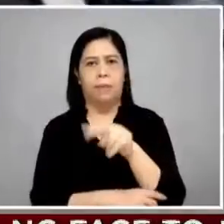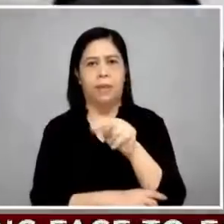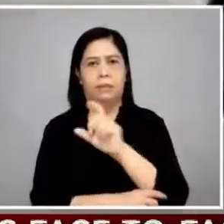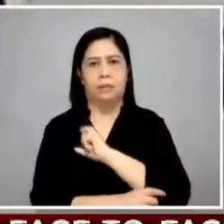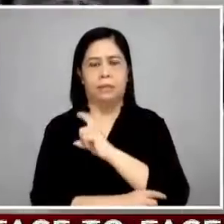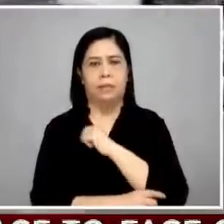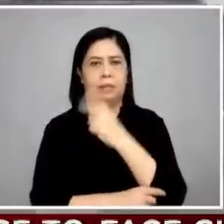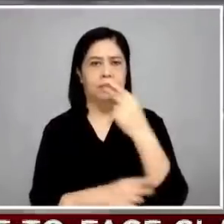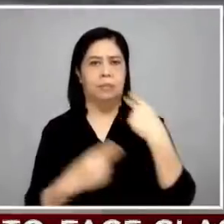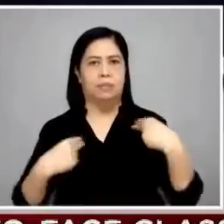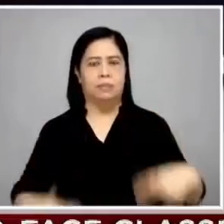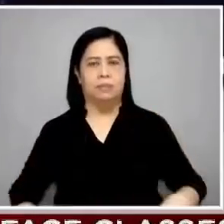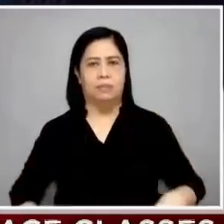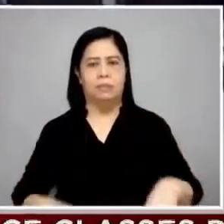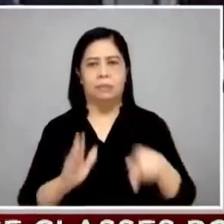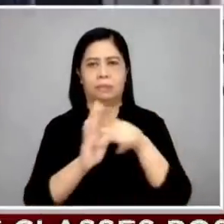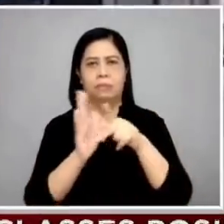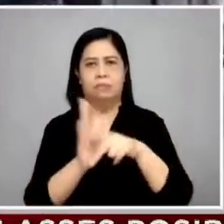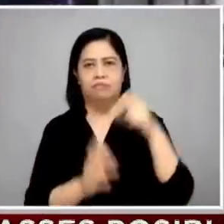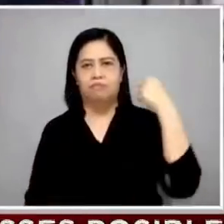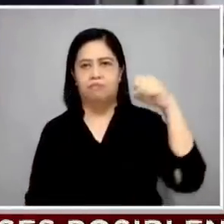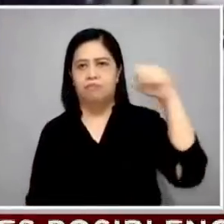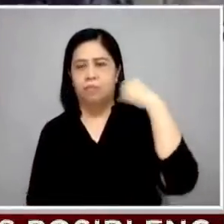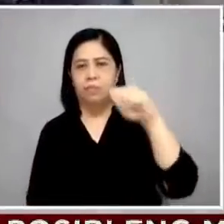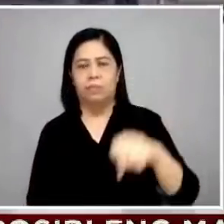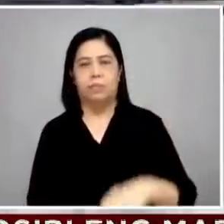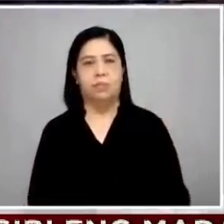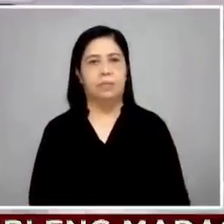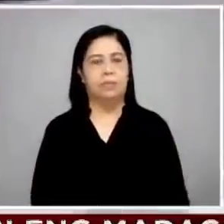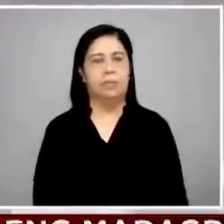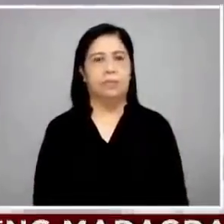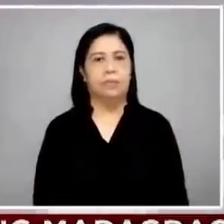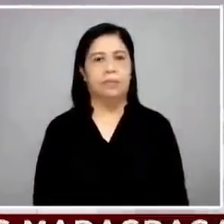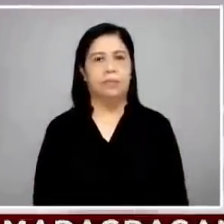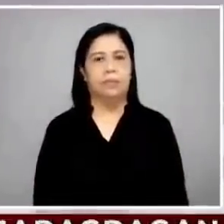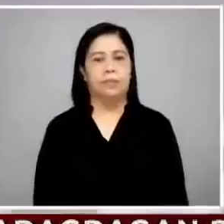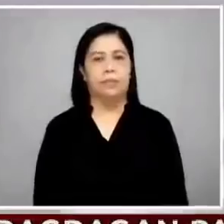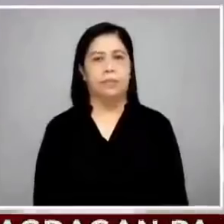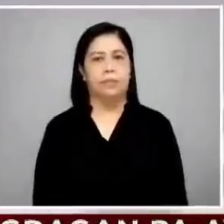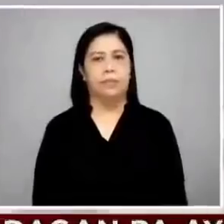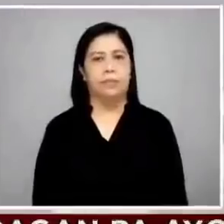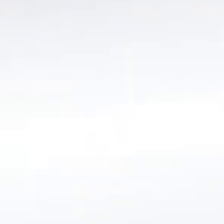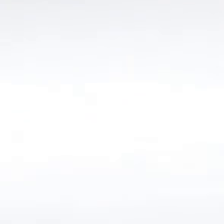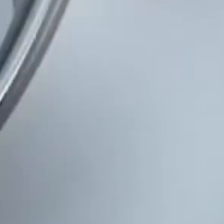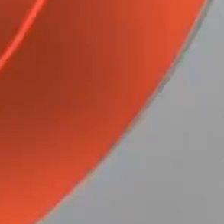sa health protocol violation. Jonathan Maestrado, ABS-CBN News.